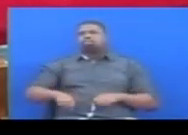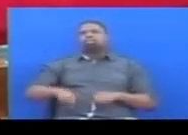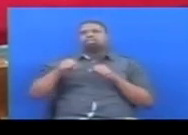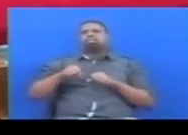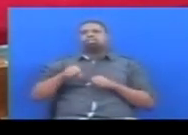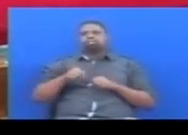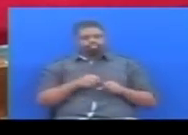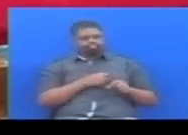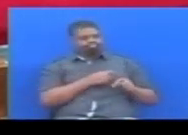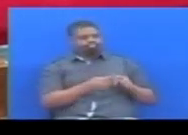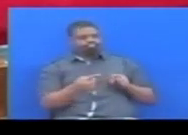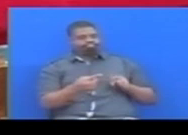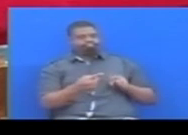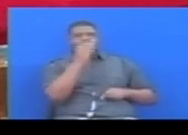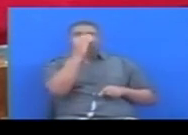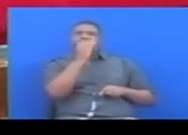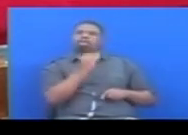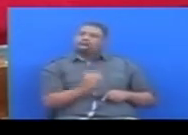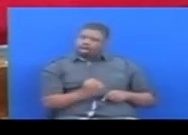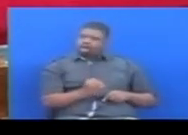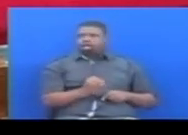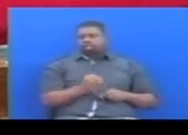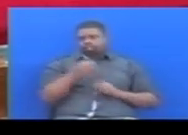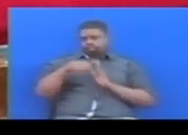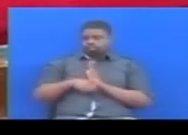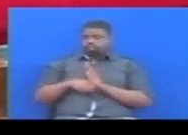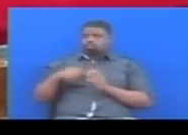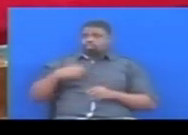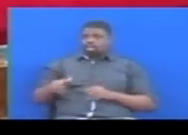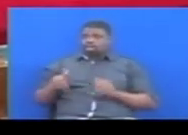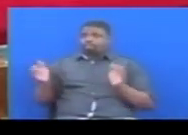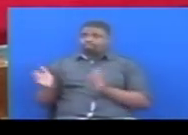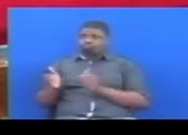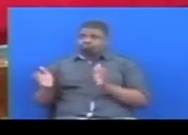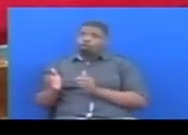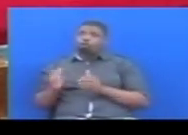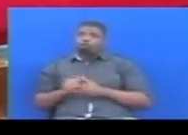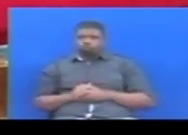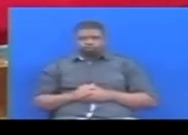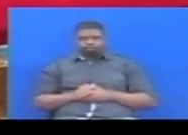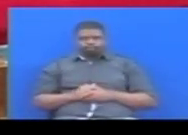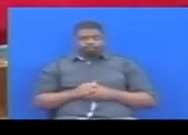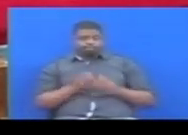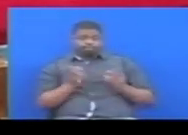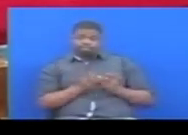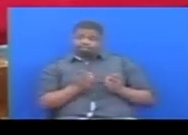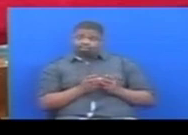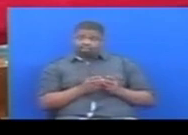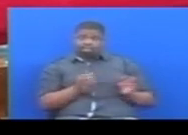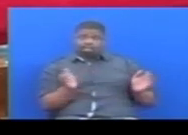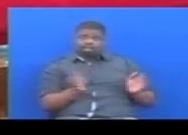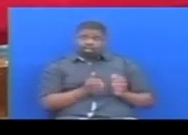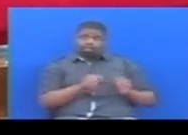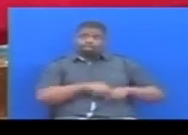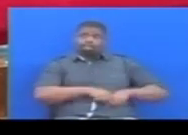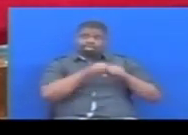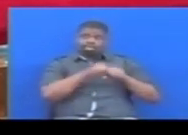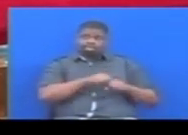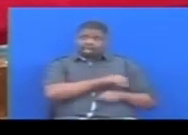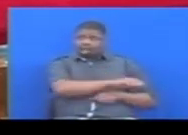100%, ikiwa chini ya usimamizi wa Wizara ya Mifugo na Uvuvi. Aidha, NARCO inamiliki jumla ya ranch